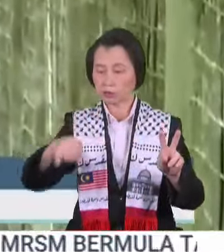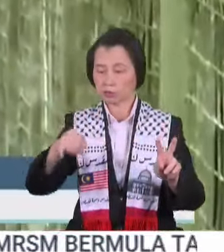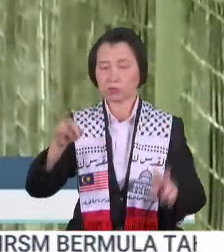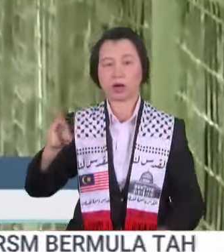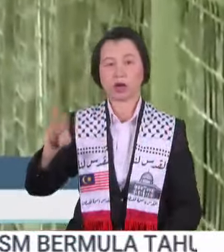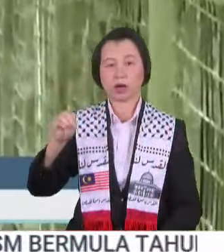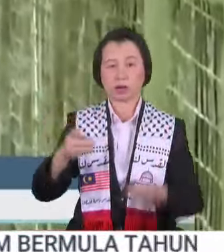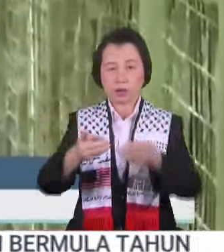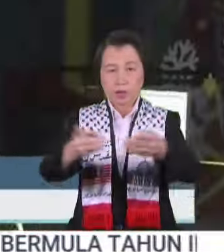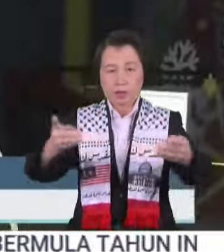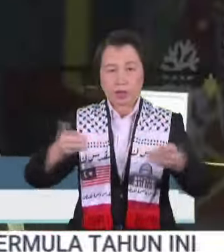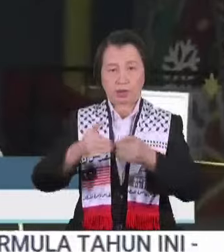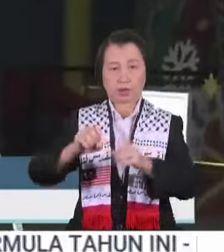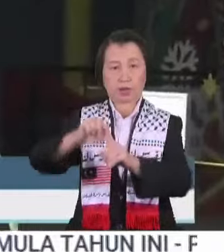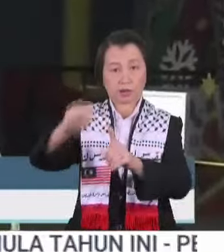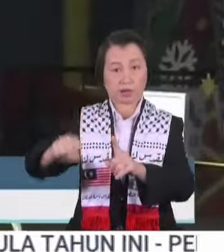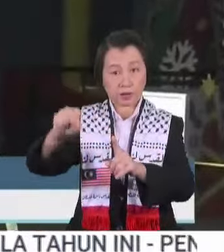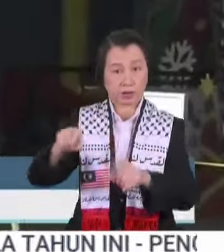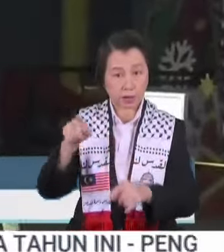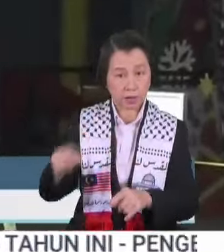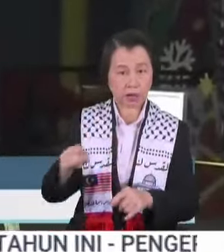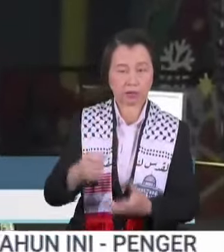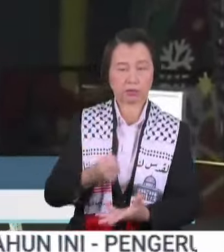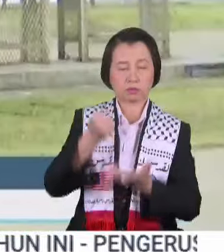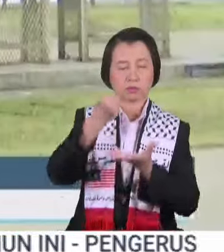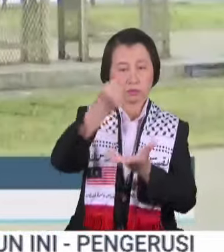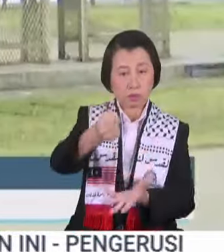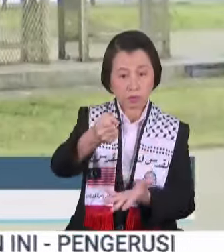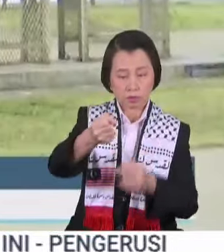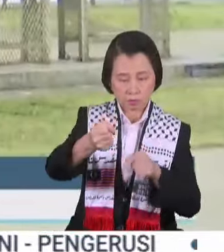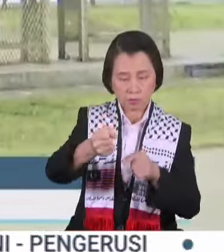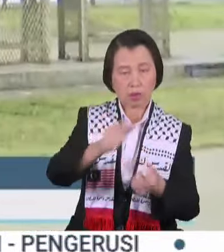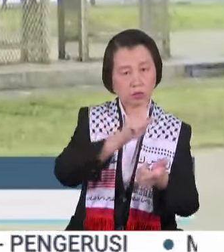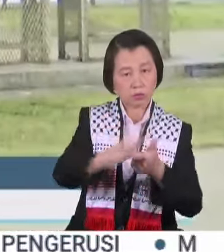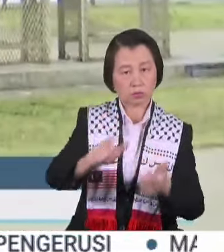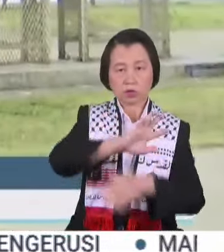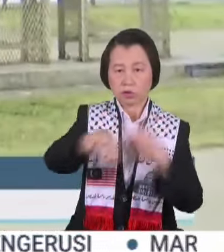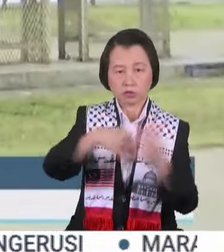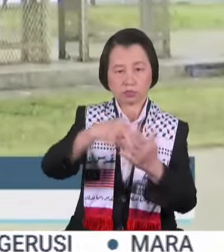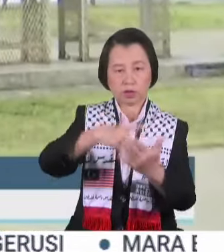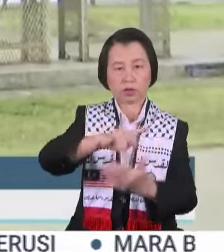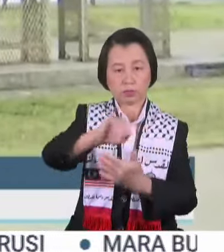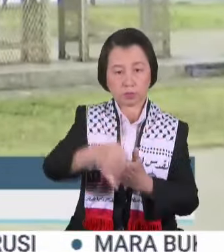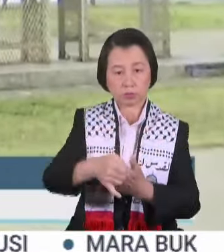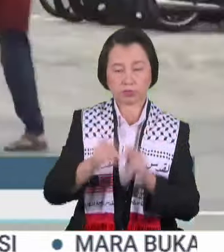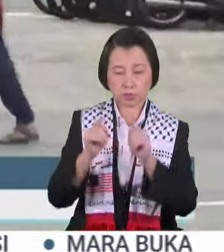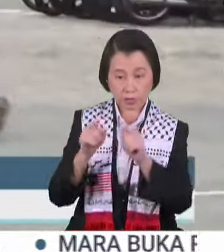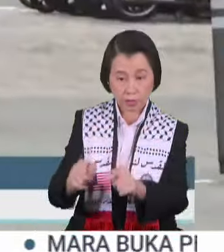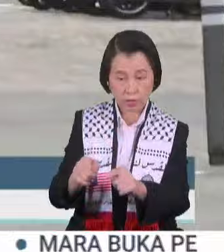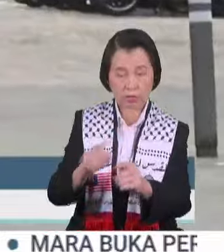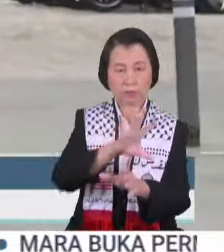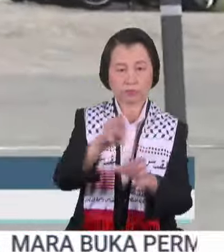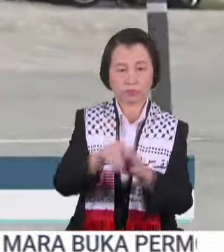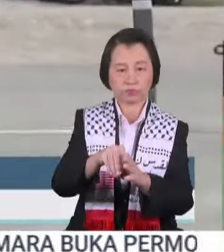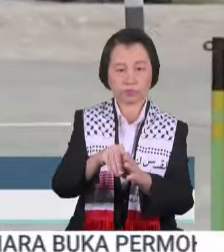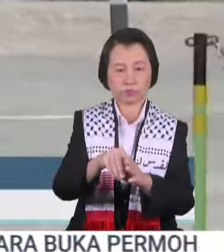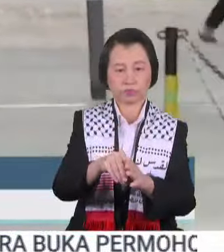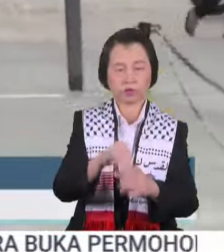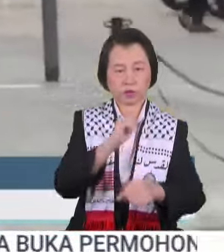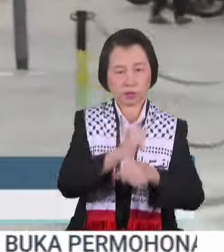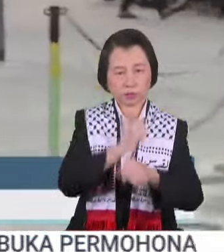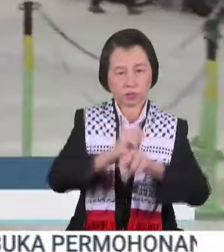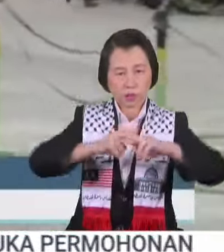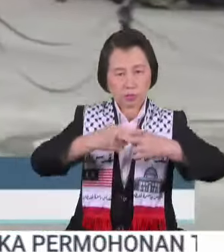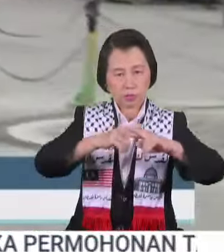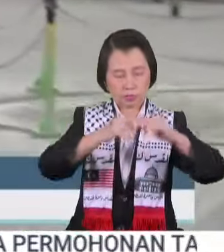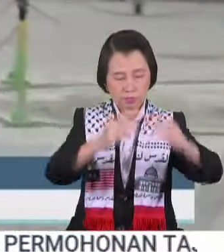RM2.89 juta di daerah tersebut. Katanya peruntukan yang diluluskan bagi kesemua projek-projek ini adalah meliputi kerja-kerja pembaikan